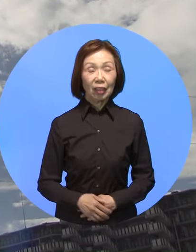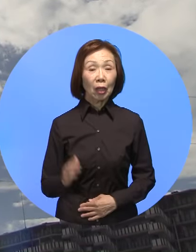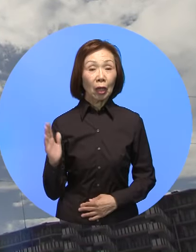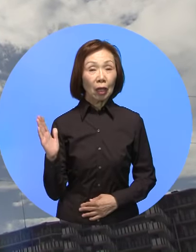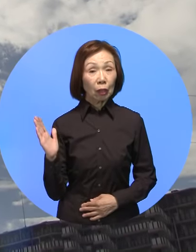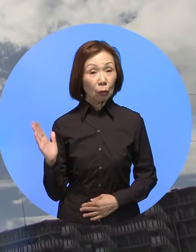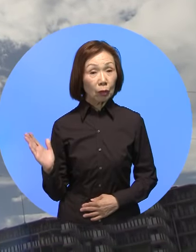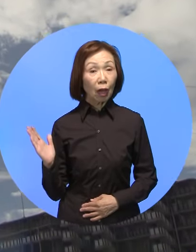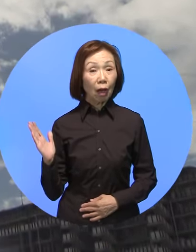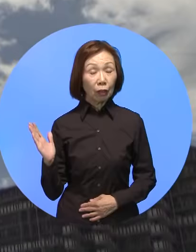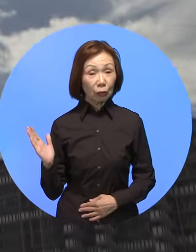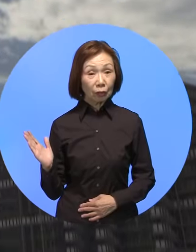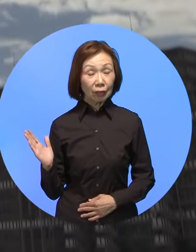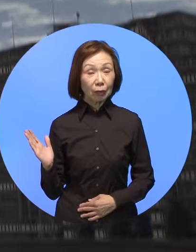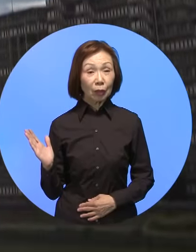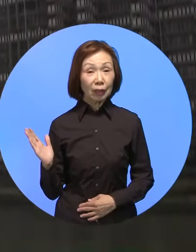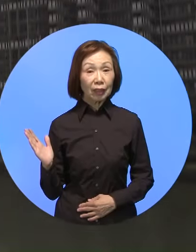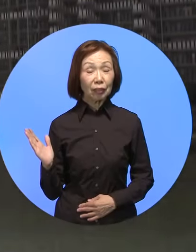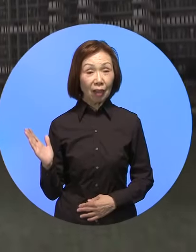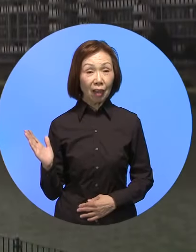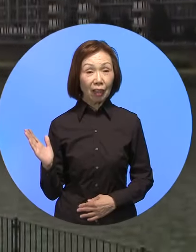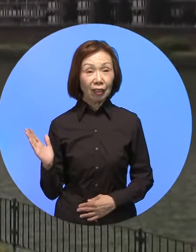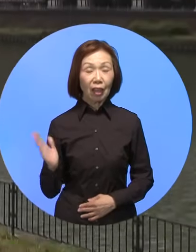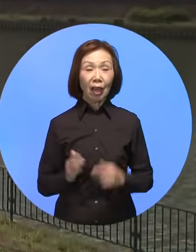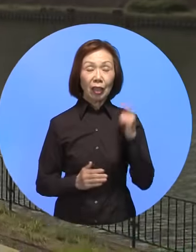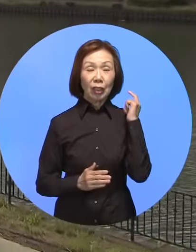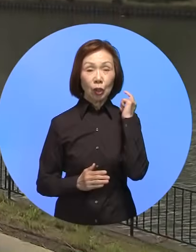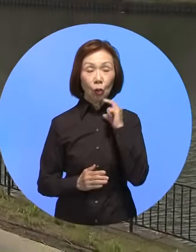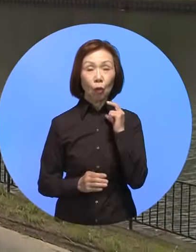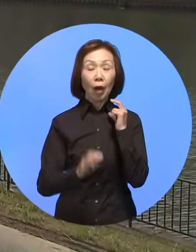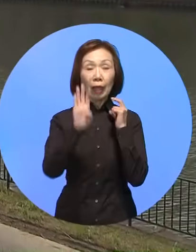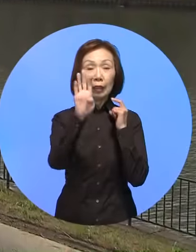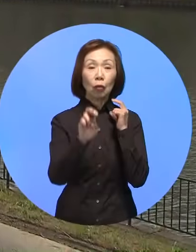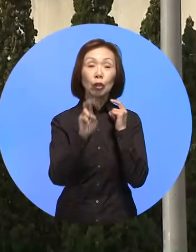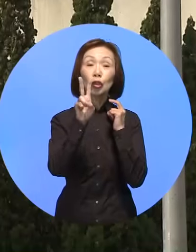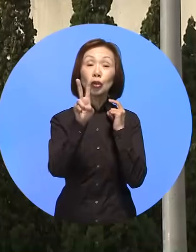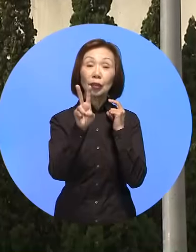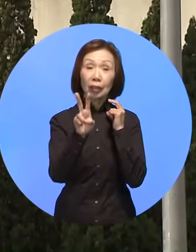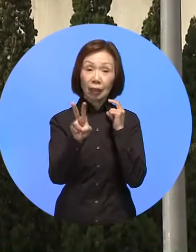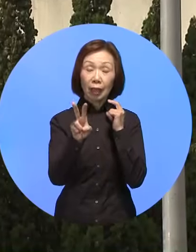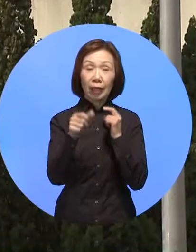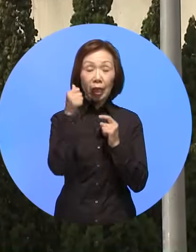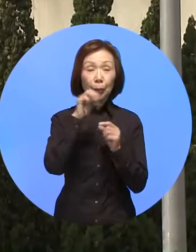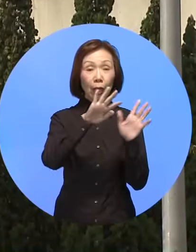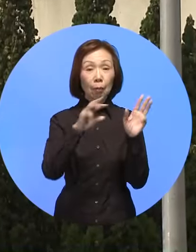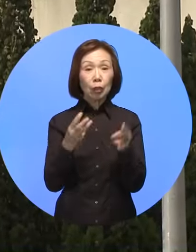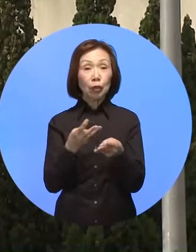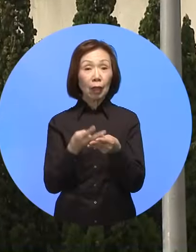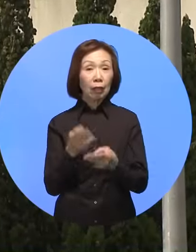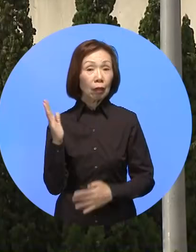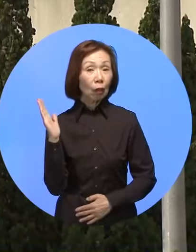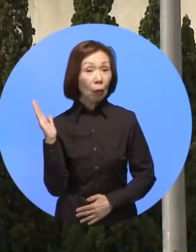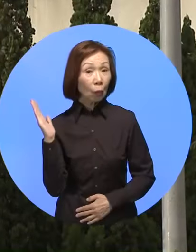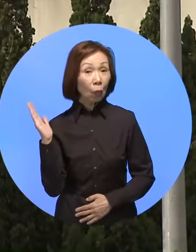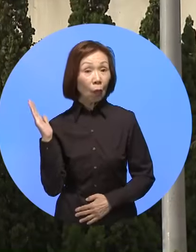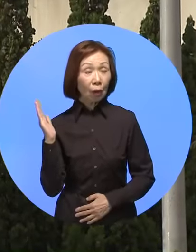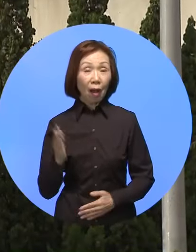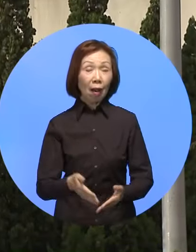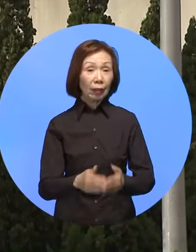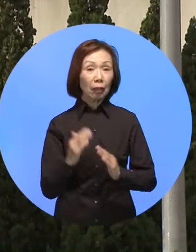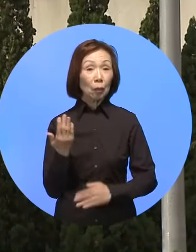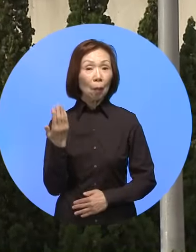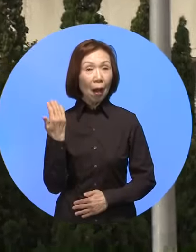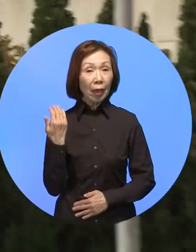神崎川沿いに位置する五反地枚席は昭和42年に南せいた下水処理場建設現場の